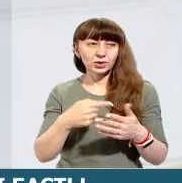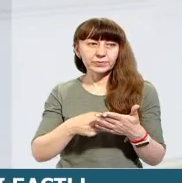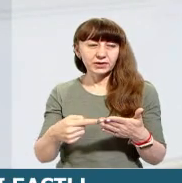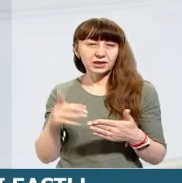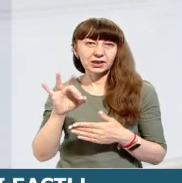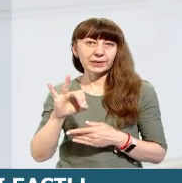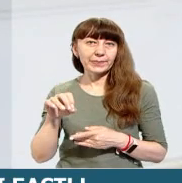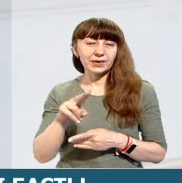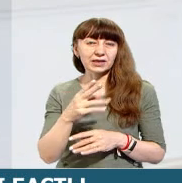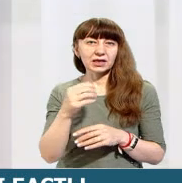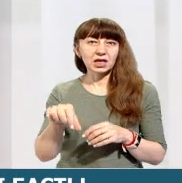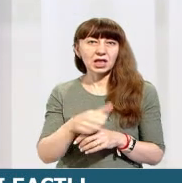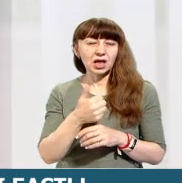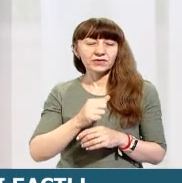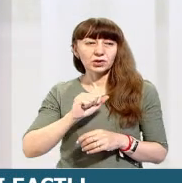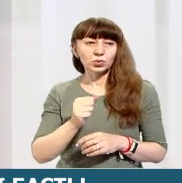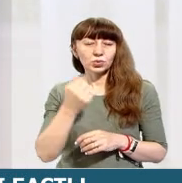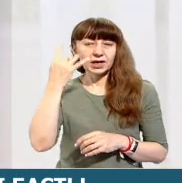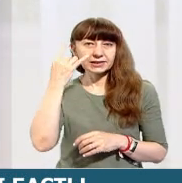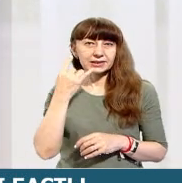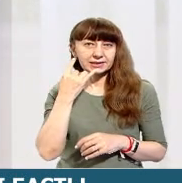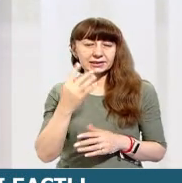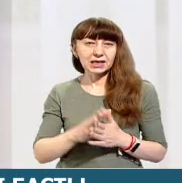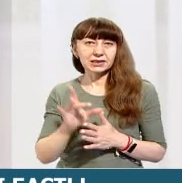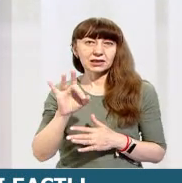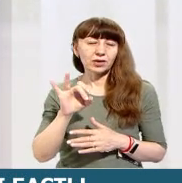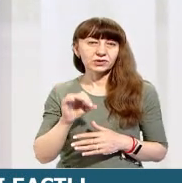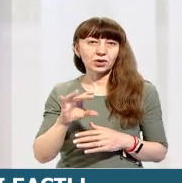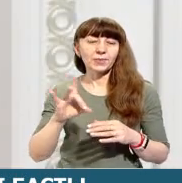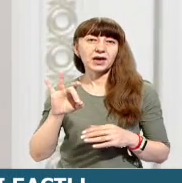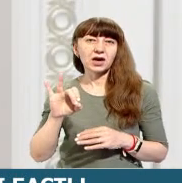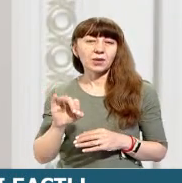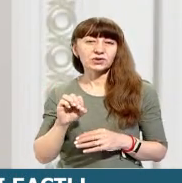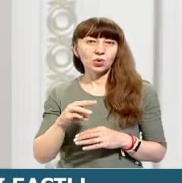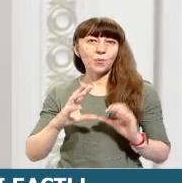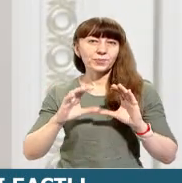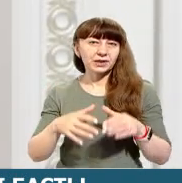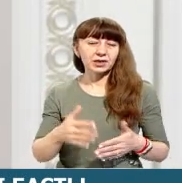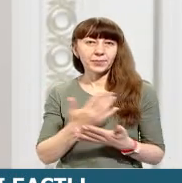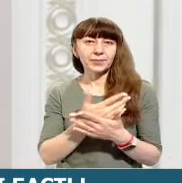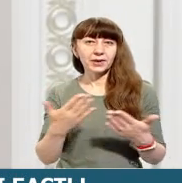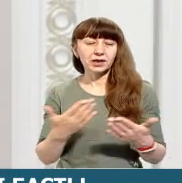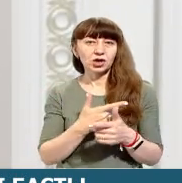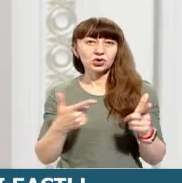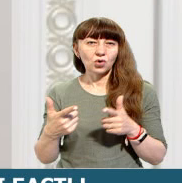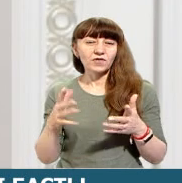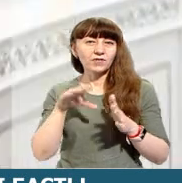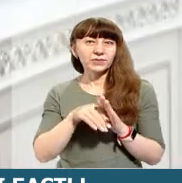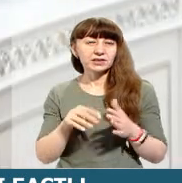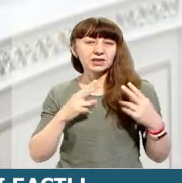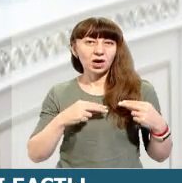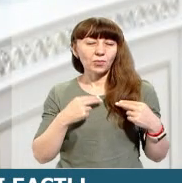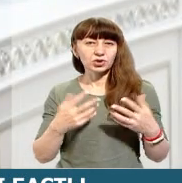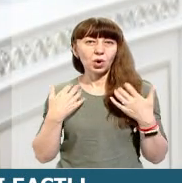әлеміндегі басты серіктестерінің бірі екенін атап өтті. Ынтымақтастықты нығайта түсу үшін бірлесіп жұмыс істеуге дайынбыз деді. Мемлекет басшысы